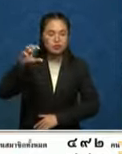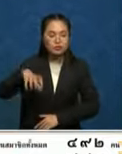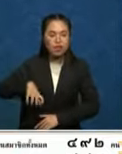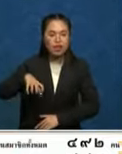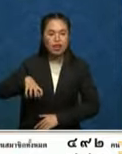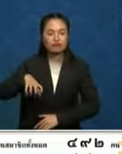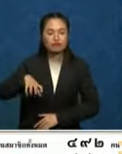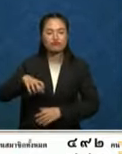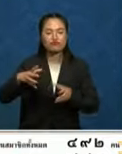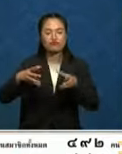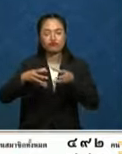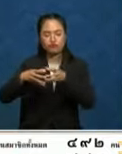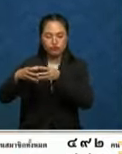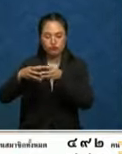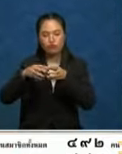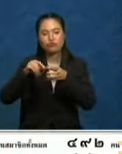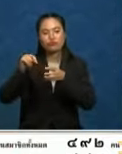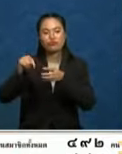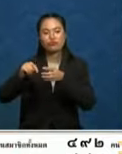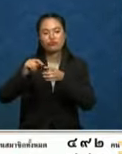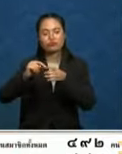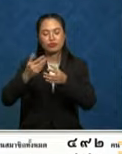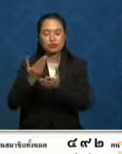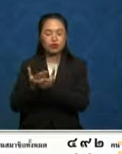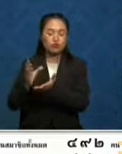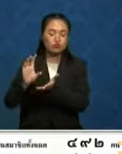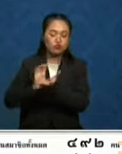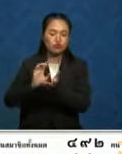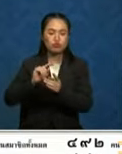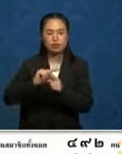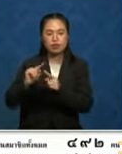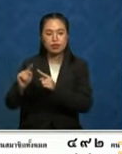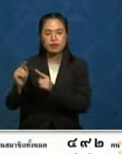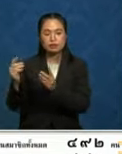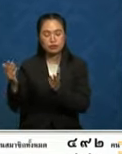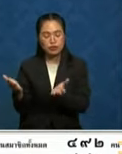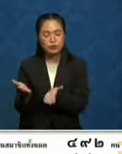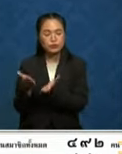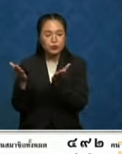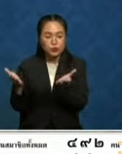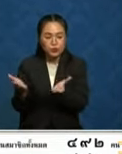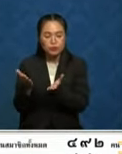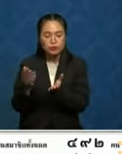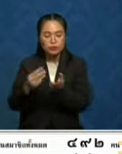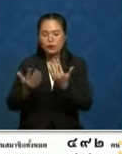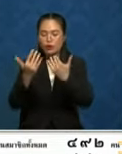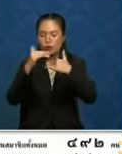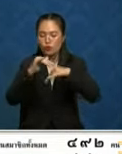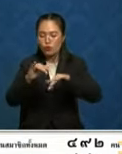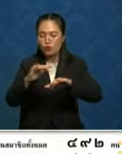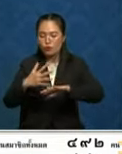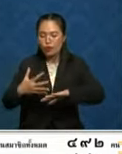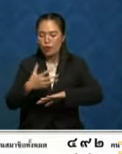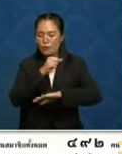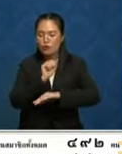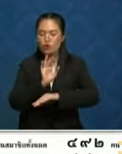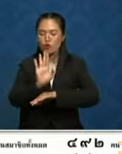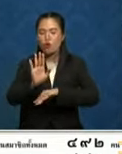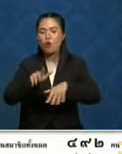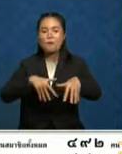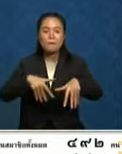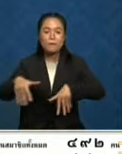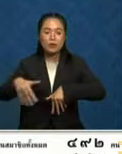วิสาหกิจองค์การมหาชนและกองทุนกับการส่งเสริมการมีส่วนร่วมทางการเมืองของประชาชนตาม